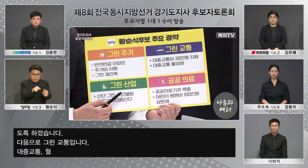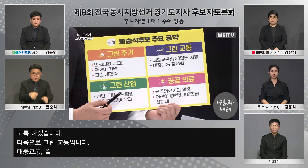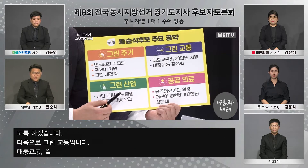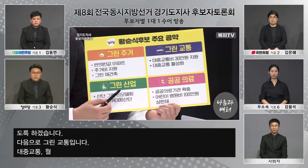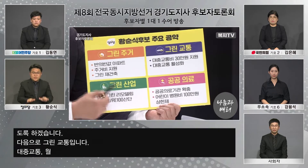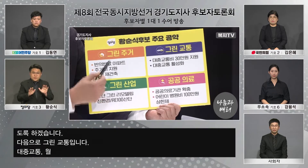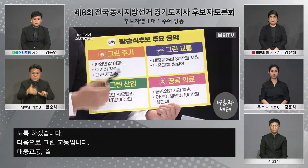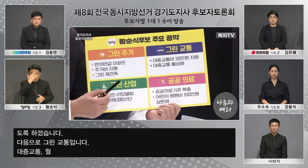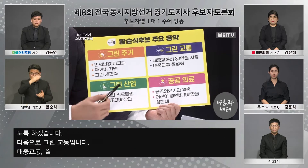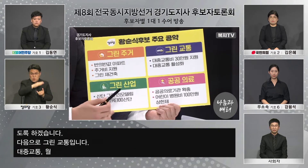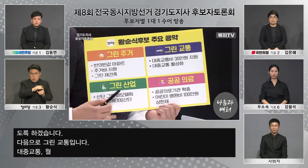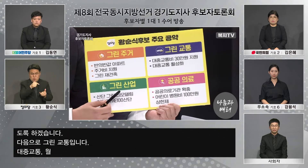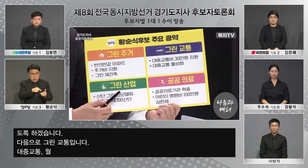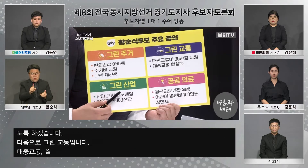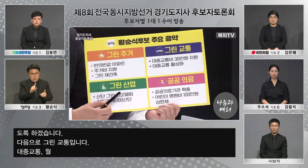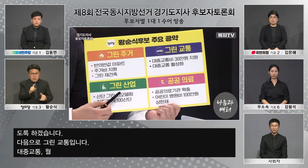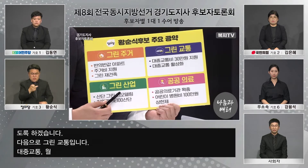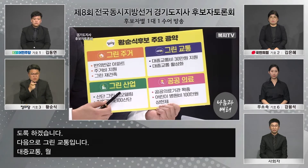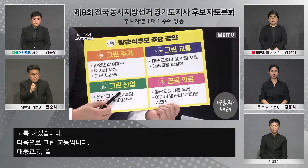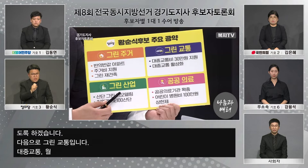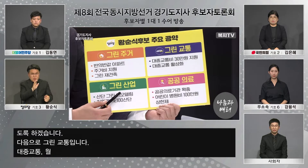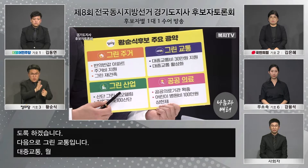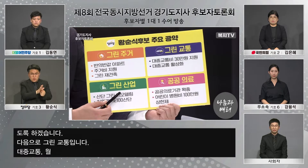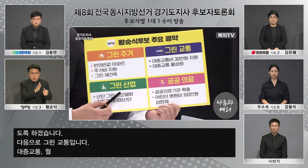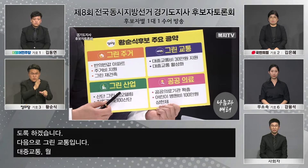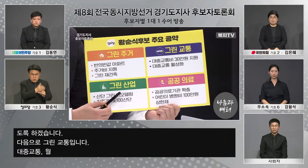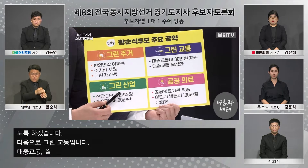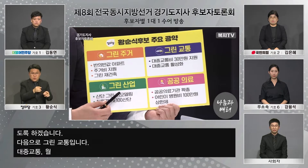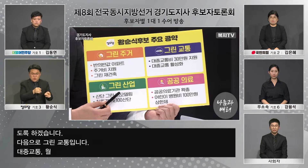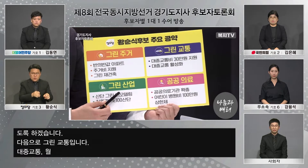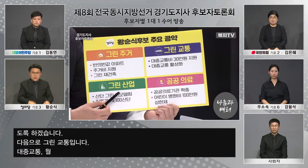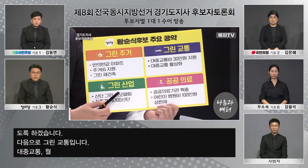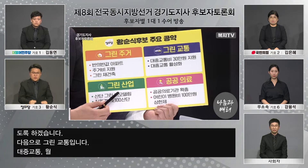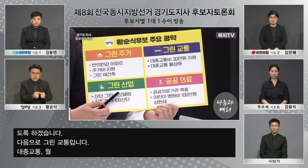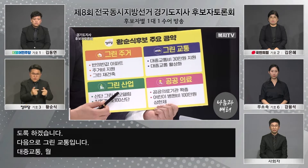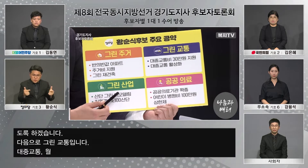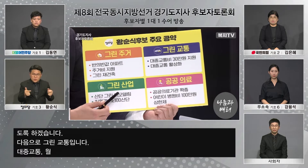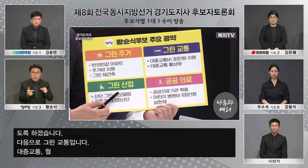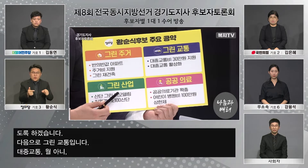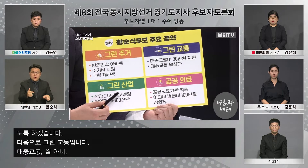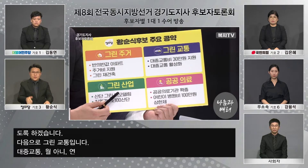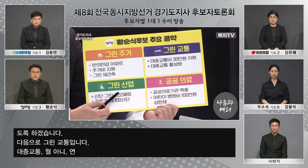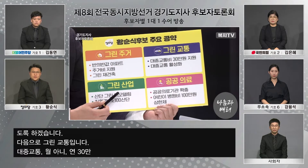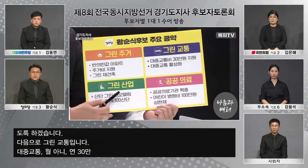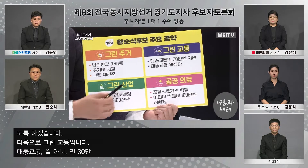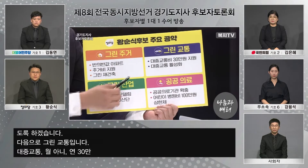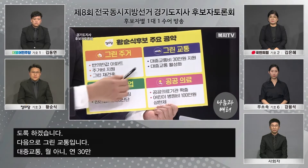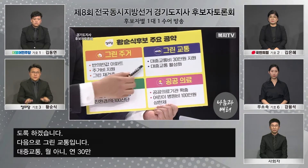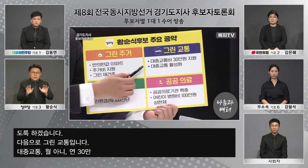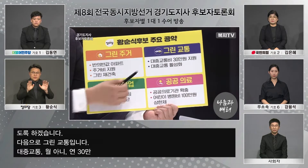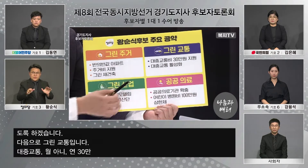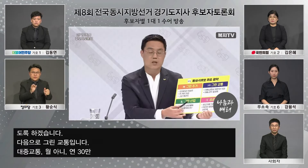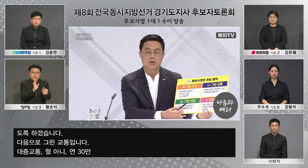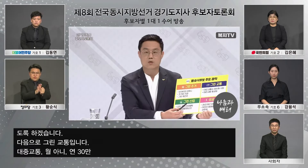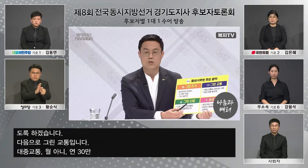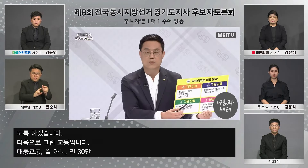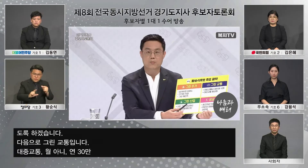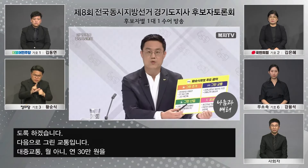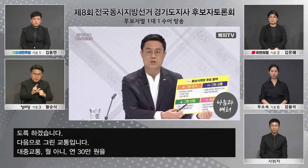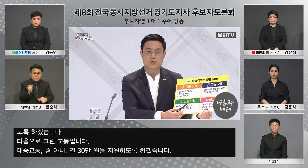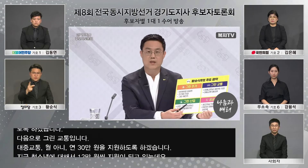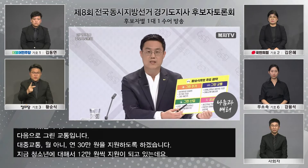지금 청소년에 대해서 12만 원씩 지원이 되고 있는데요. 이것을 확대를 시켜서 지원을 하도록 하겠고요.